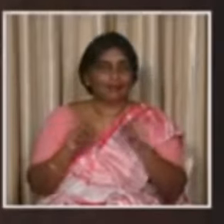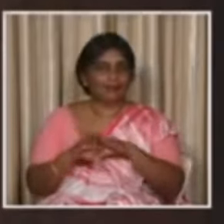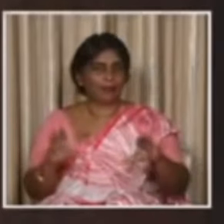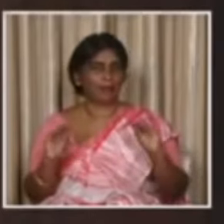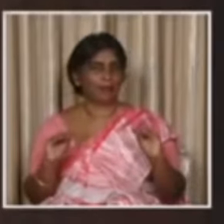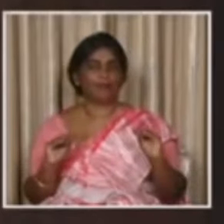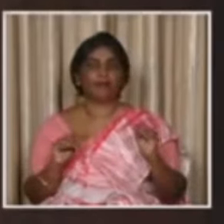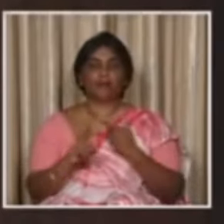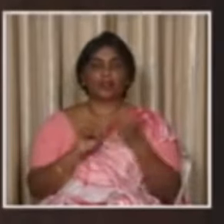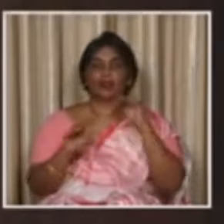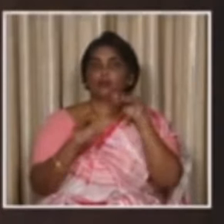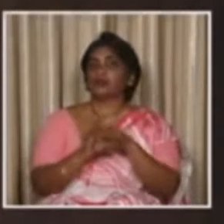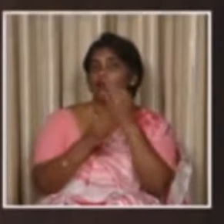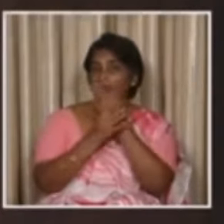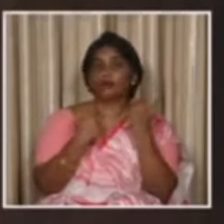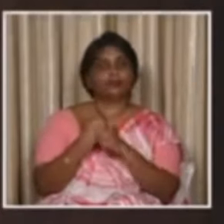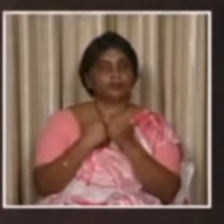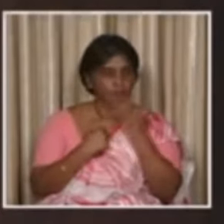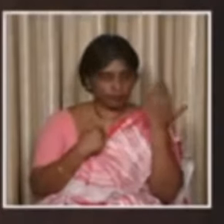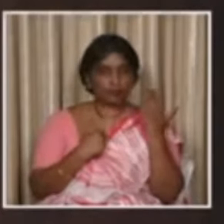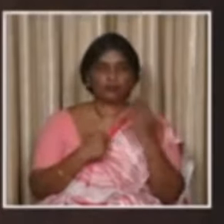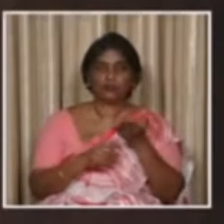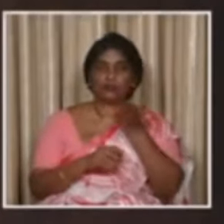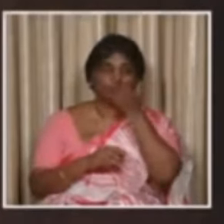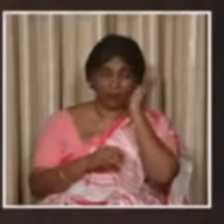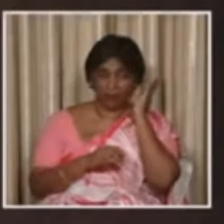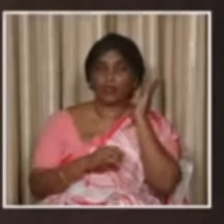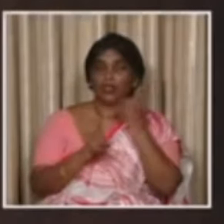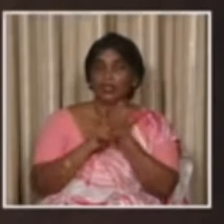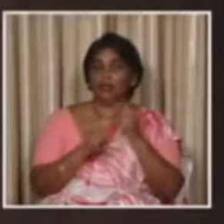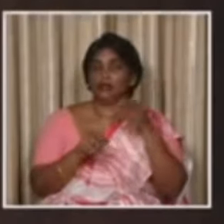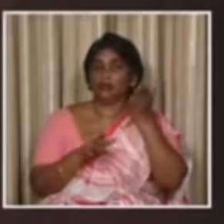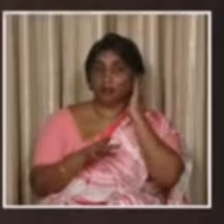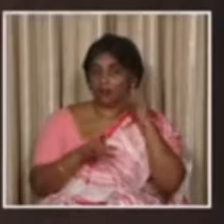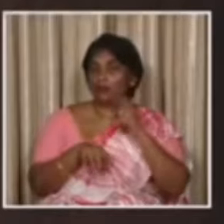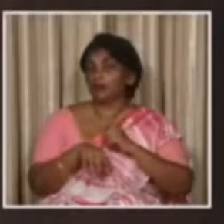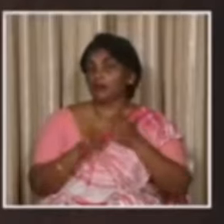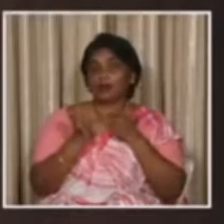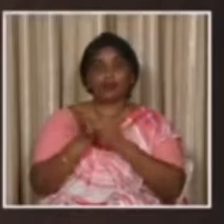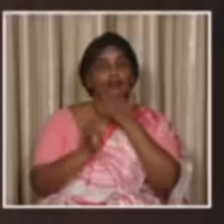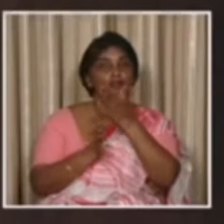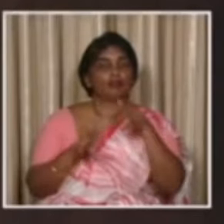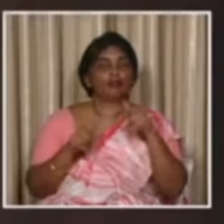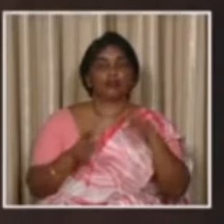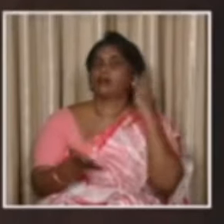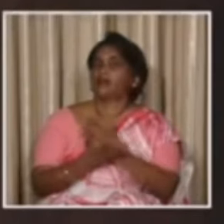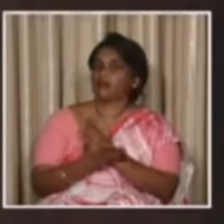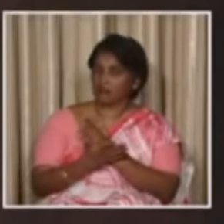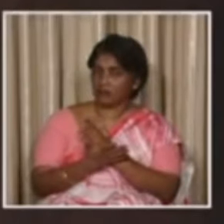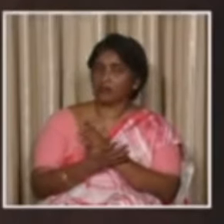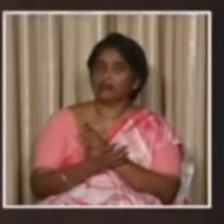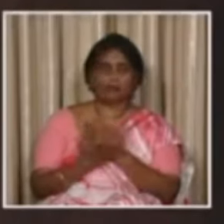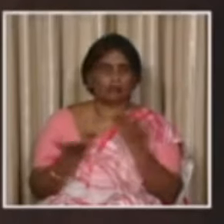මේ එයාපෝට් එක ඇතුලේ ලස්සන හදන්න පුළුවන්. නිදාගන්න තිබිච්ච එයාපෝට් එක ඇතුලේ නිදාගන්න තිබිච්ච කාමර දැයක නවත්තලා